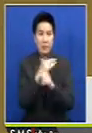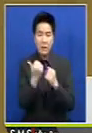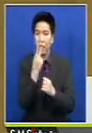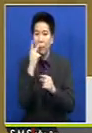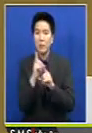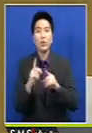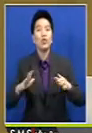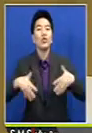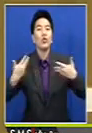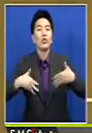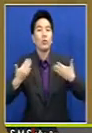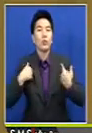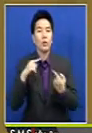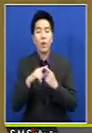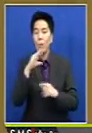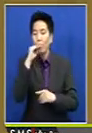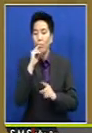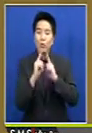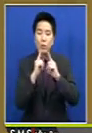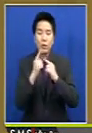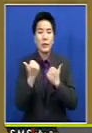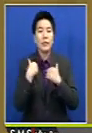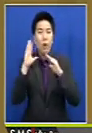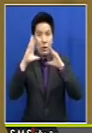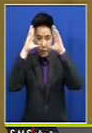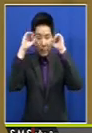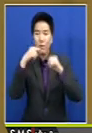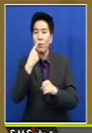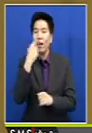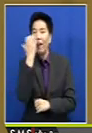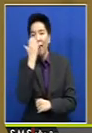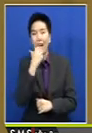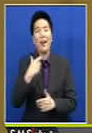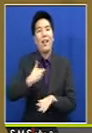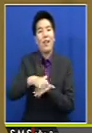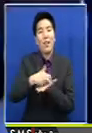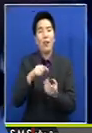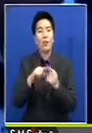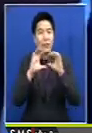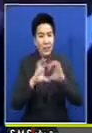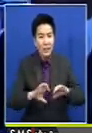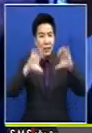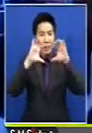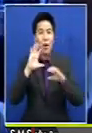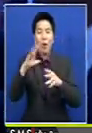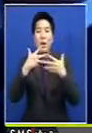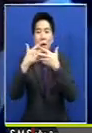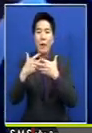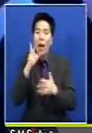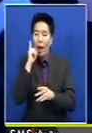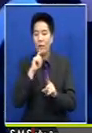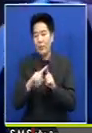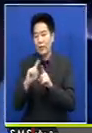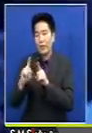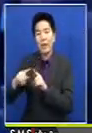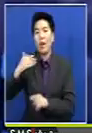ด้วยความสนุกสนานเพราะระหว่างพูดคุยบารักก็ปล่อยมุกปล่อยเรื่องตลกเกี่ยวกับรัฐบาลเกี่ยวกับสหรัฐแล้วก็สื่ออยู่ตลอดเว